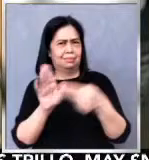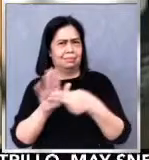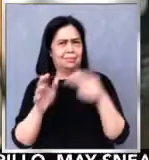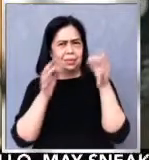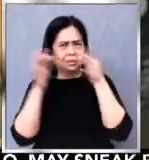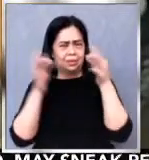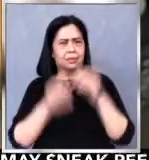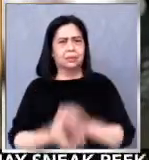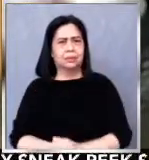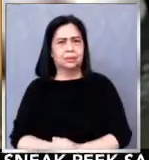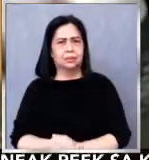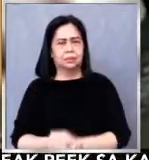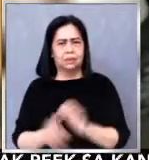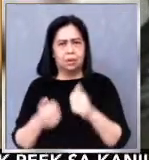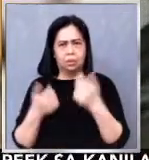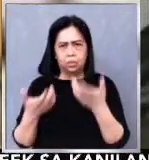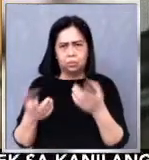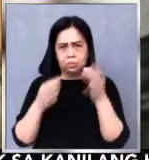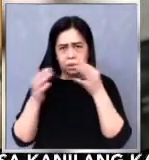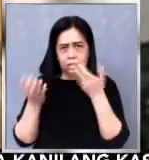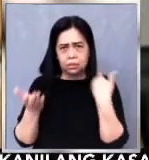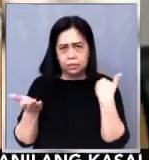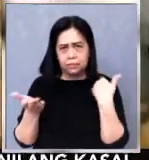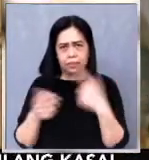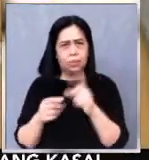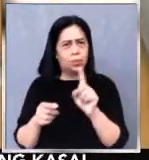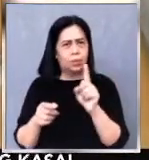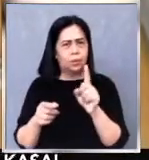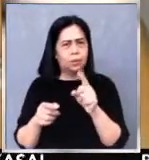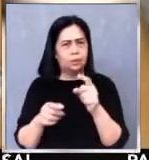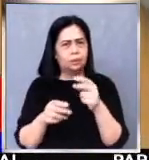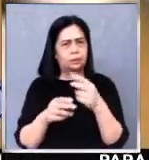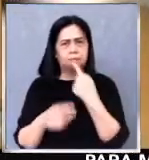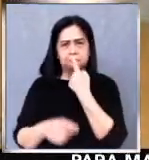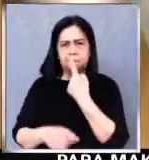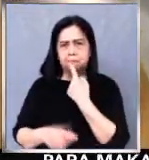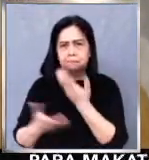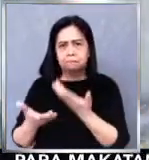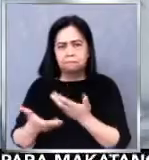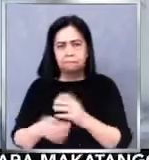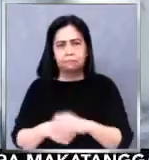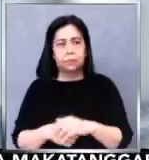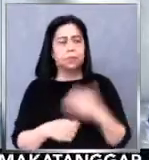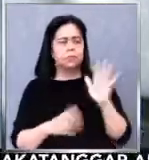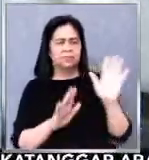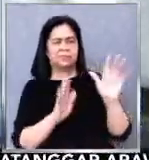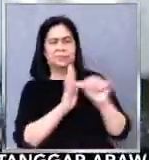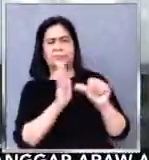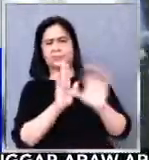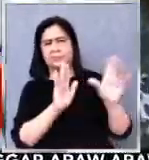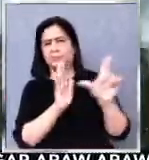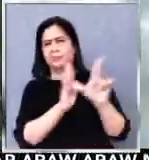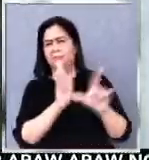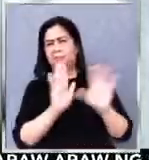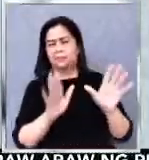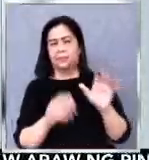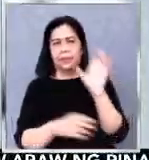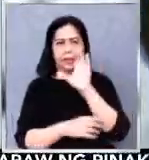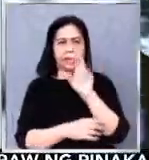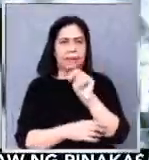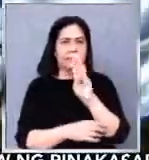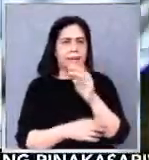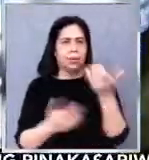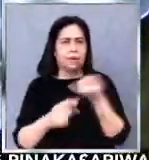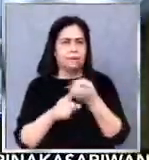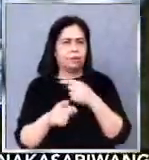droga dito po, sir. Ano pong nasasabi niyo po rito? Attorney. Inaalam na ng NBI ang source ng droga ng suspect